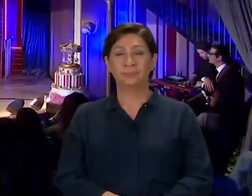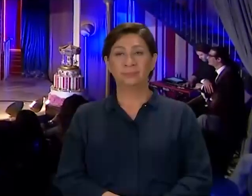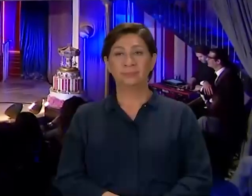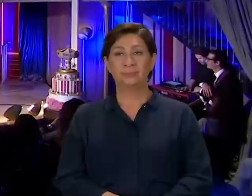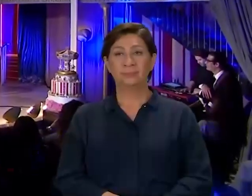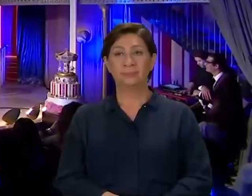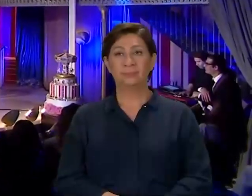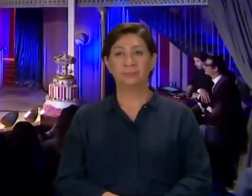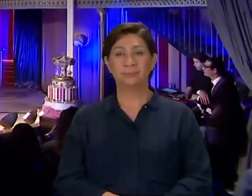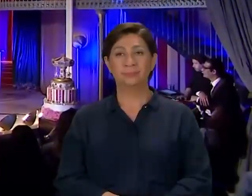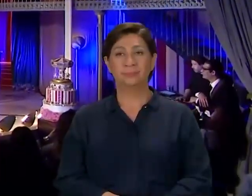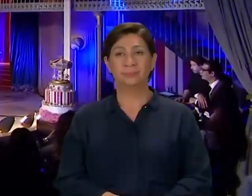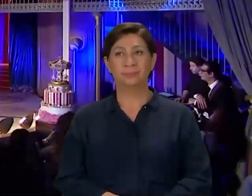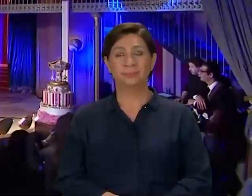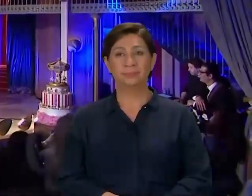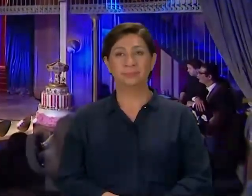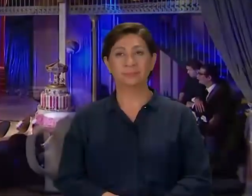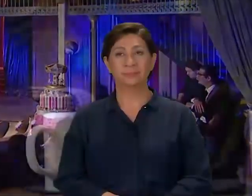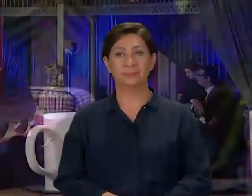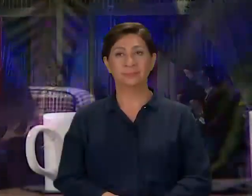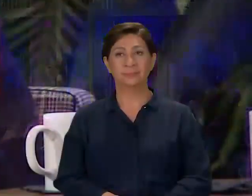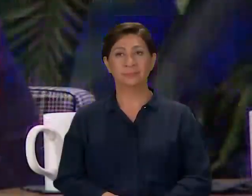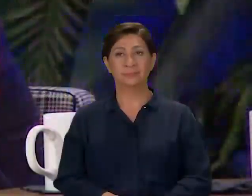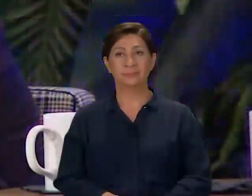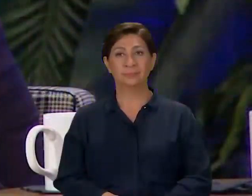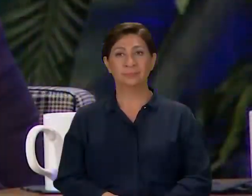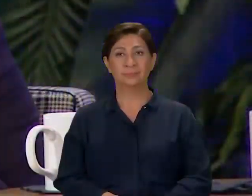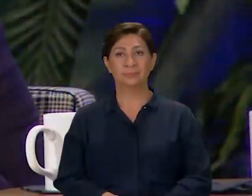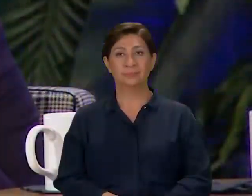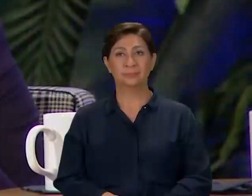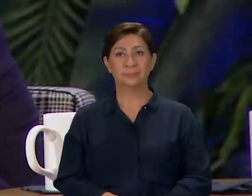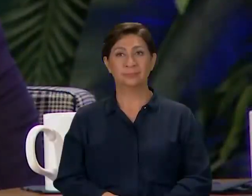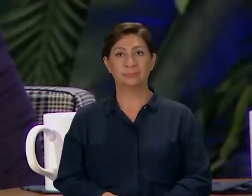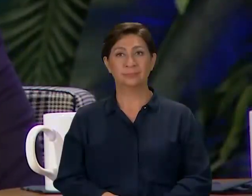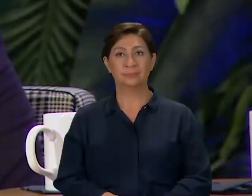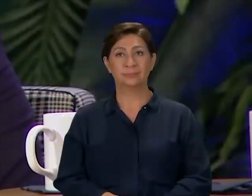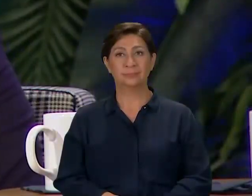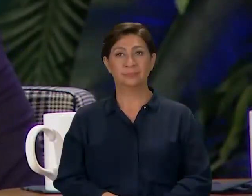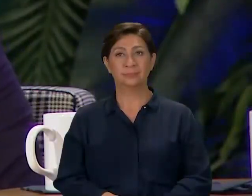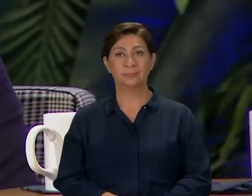στα γρήγορα και αφόρυβα θα δεις